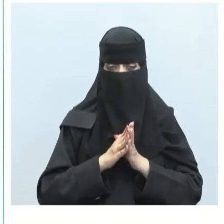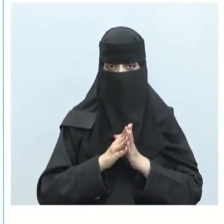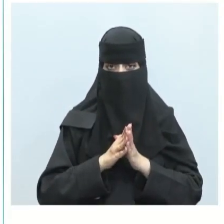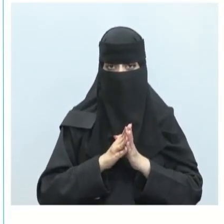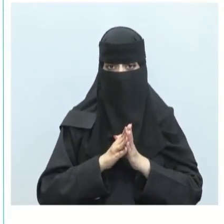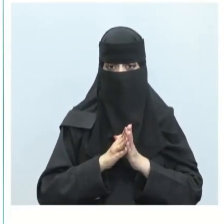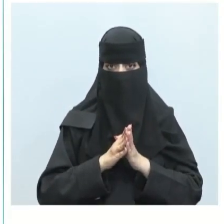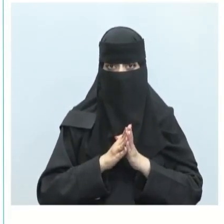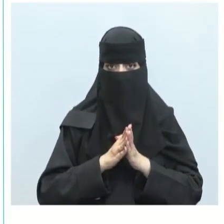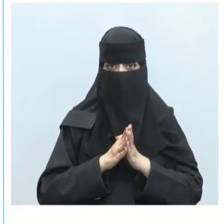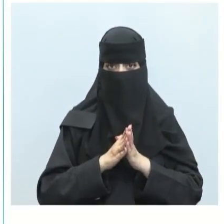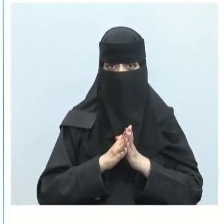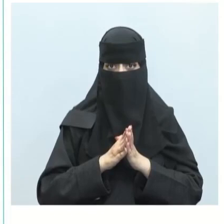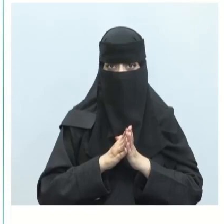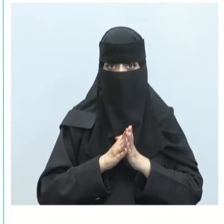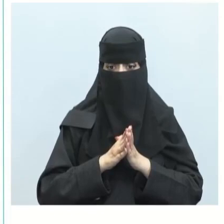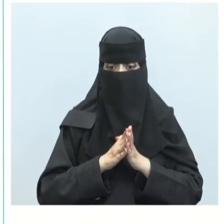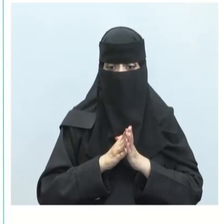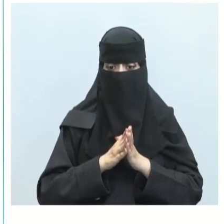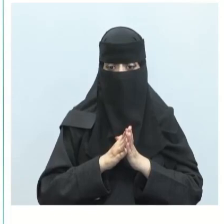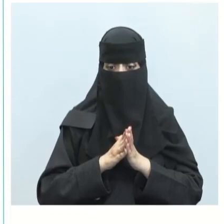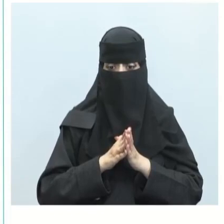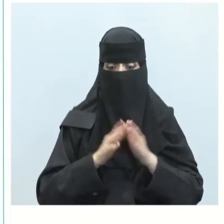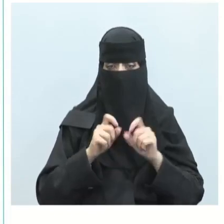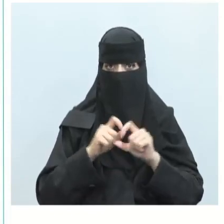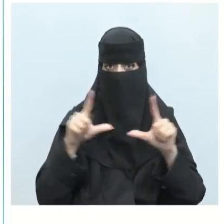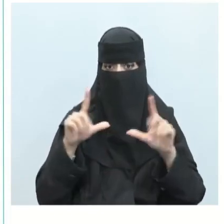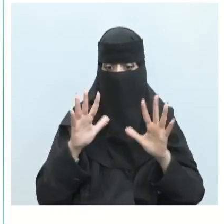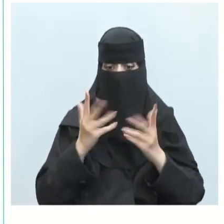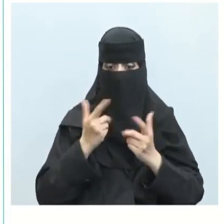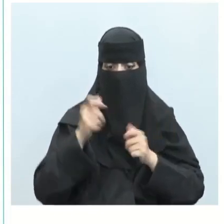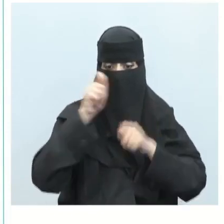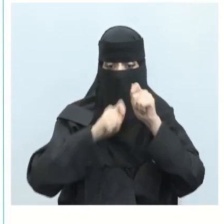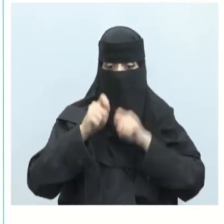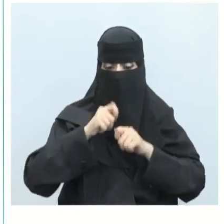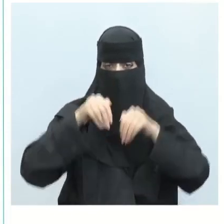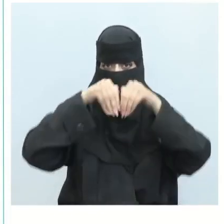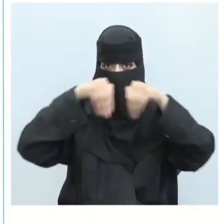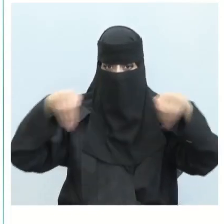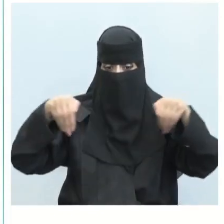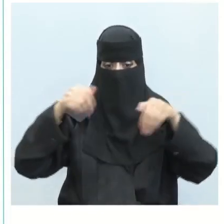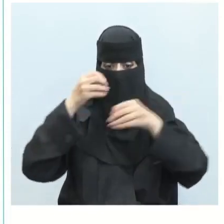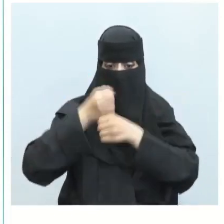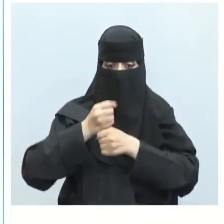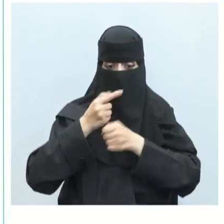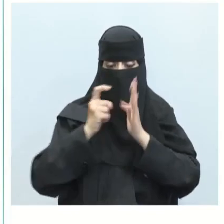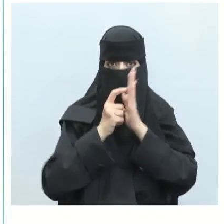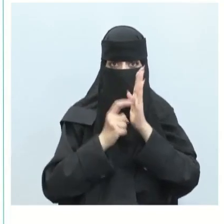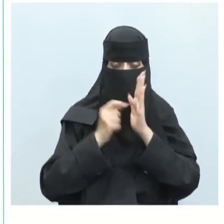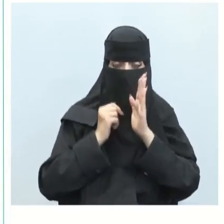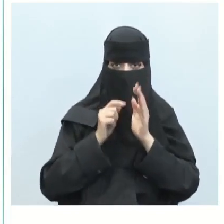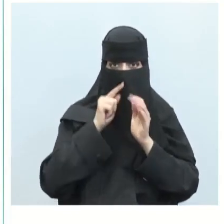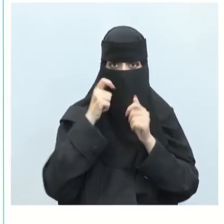هذه الشركه في السؤال الخامس وضح كيفيه استخدام جدران الحمايه